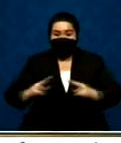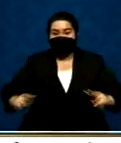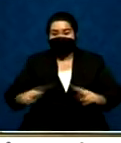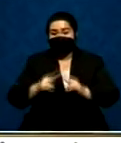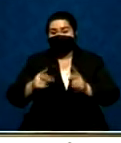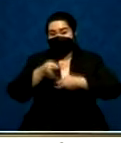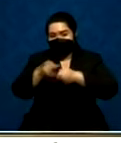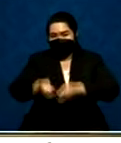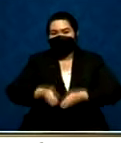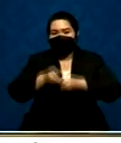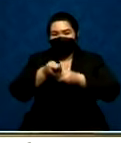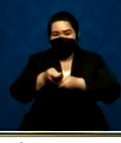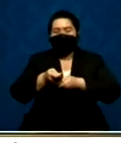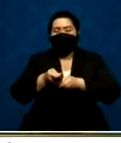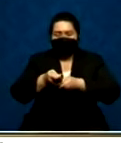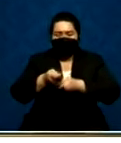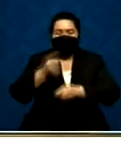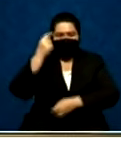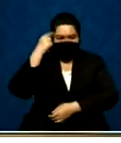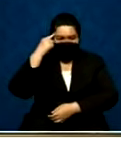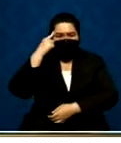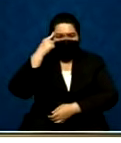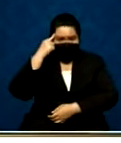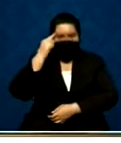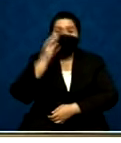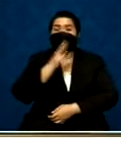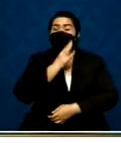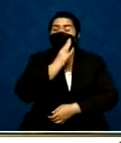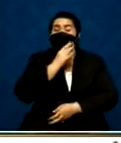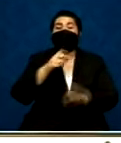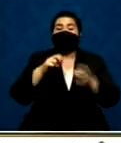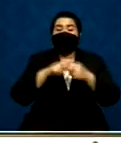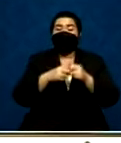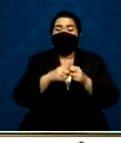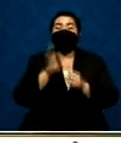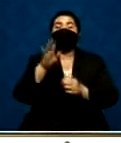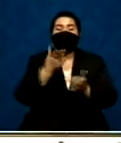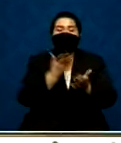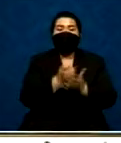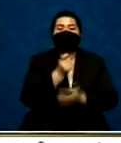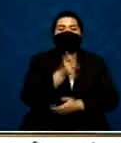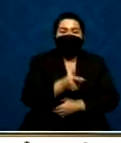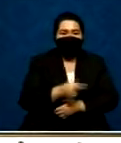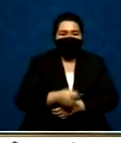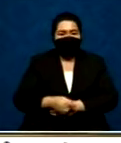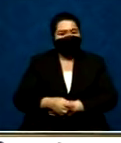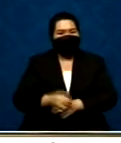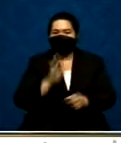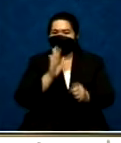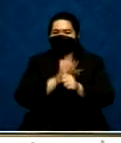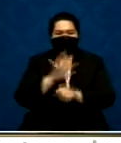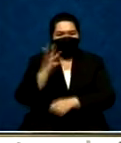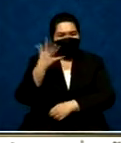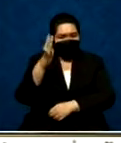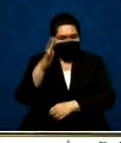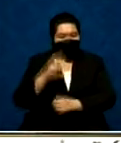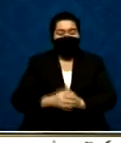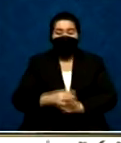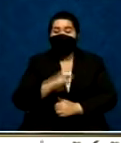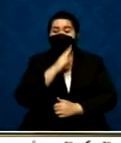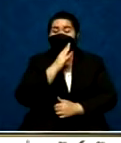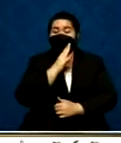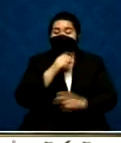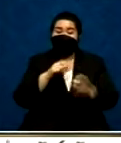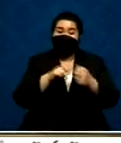เองนะครับก็จำเป็นที่จะต้องตระหนักในเรื่องนี้ว่าถ้าเราแก้ปัญหาเพียงแค่เยียวยาเท่าไหร่ก็ไม่พอครับถ้าเราแก้ปัญห